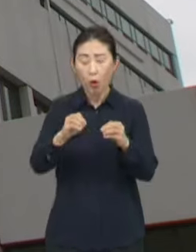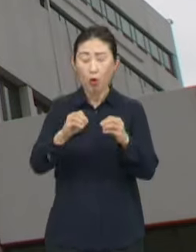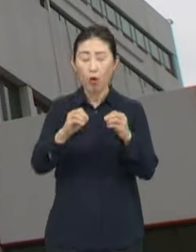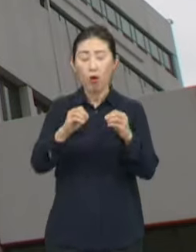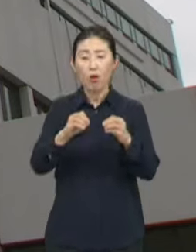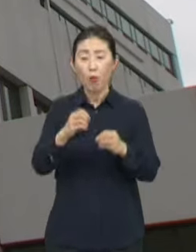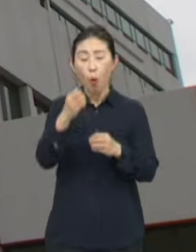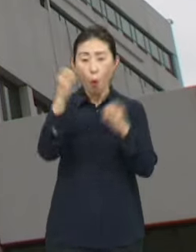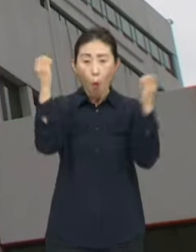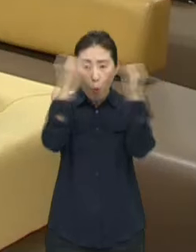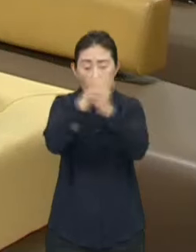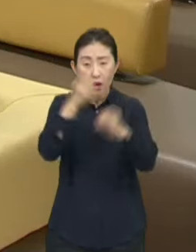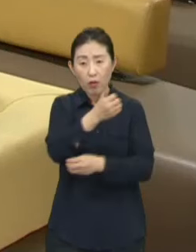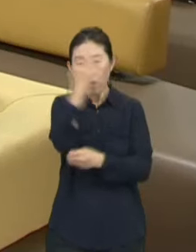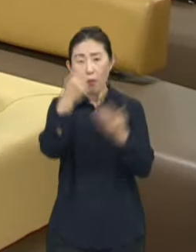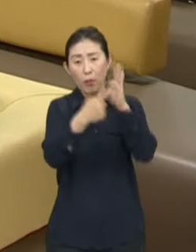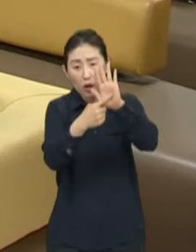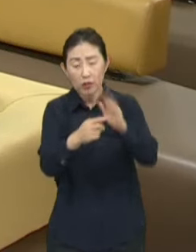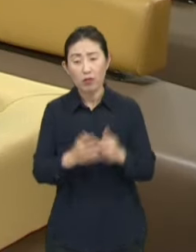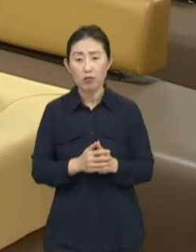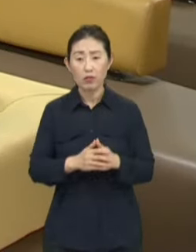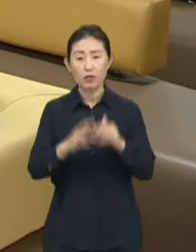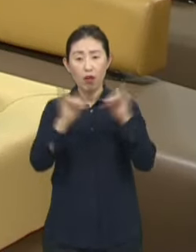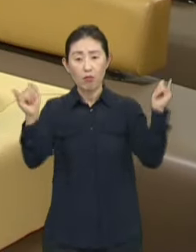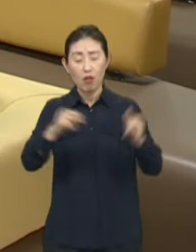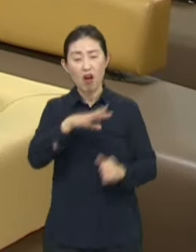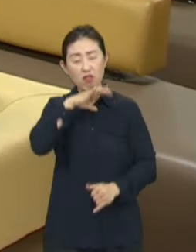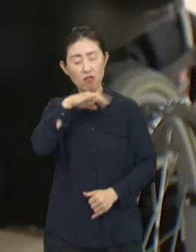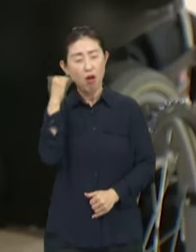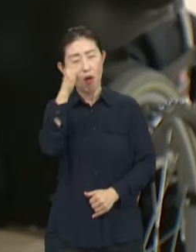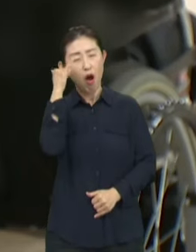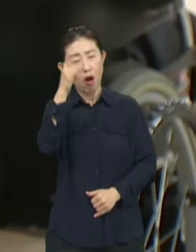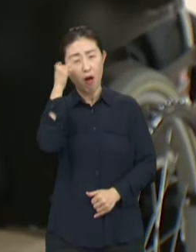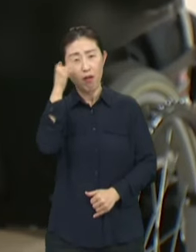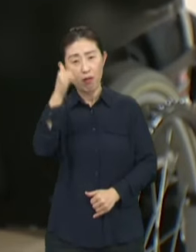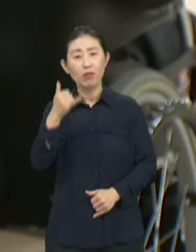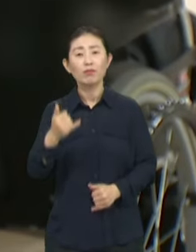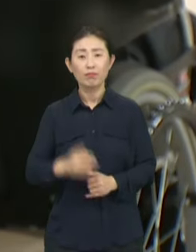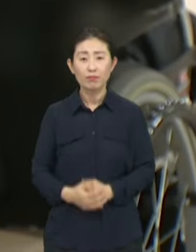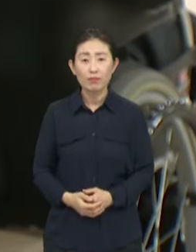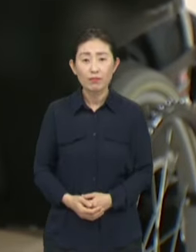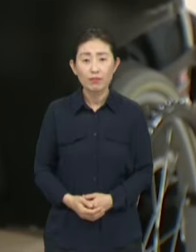항의 전화가 빗발치는 등 혼선이 빚어졌습니다. TJB 조형준입니다.